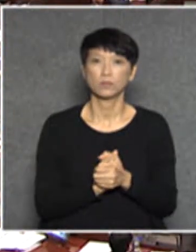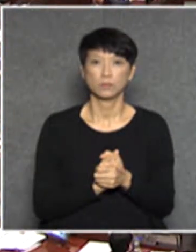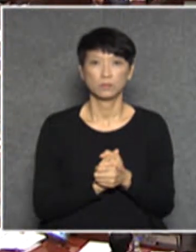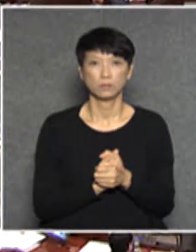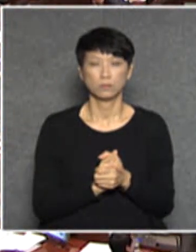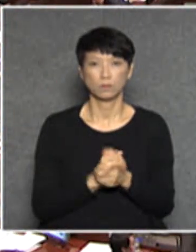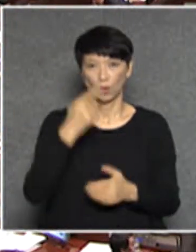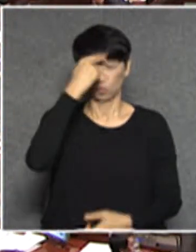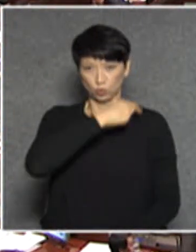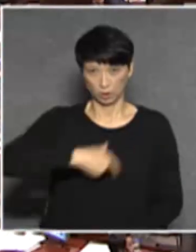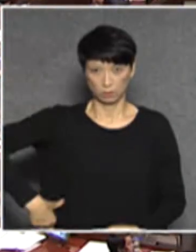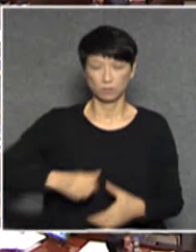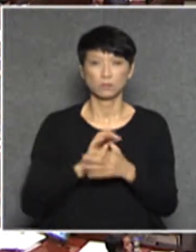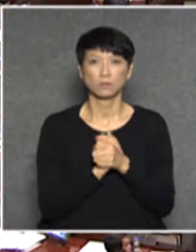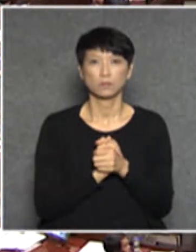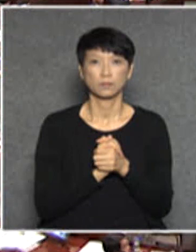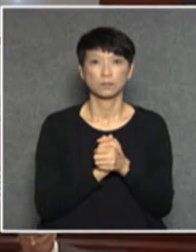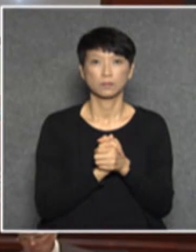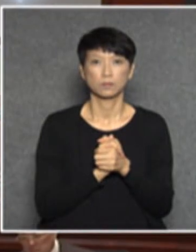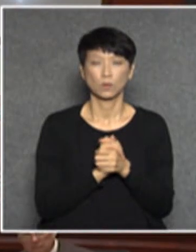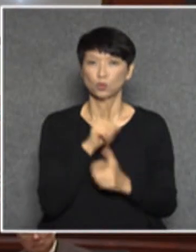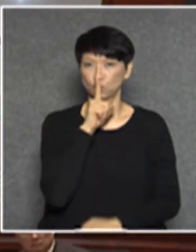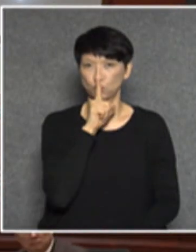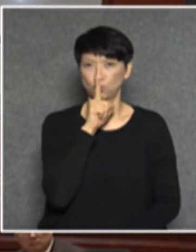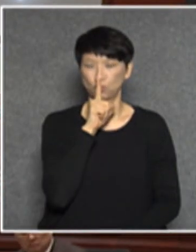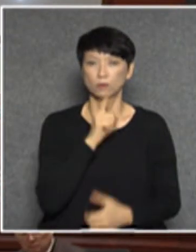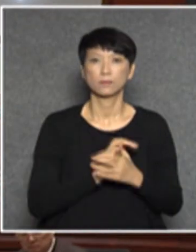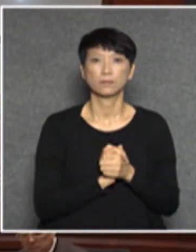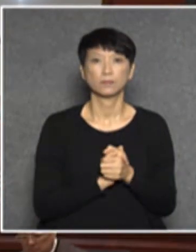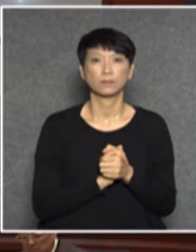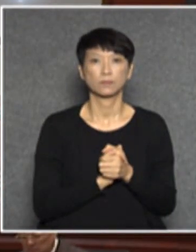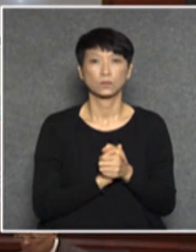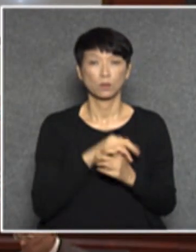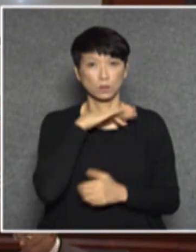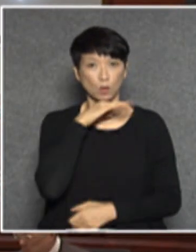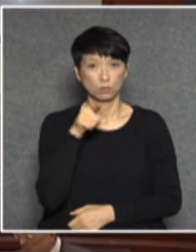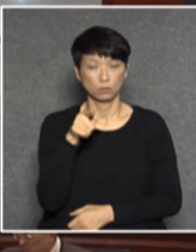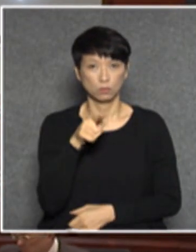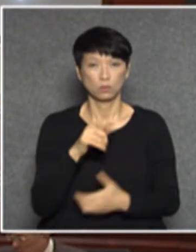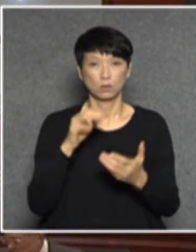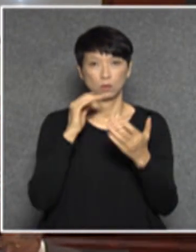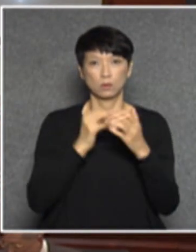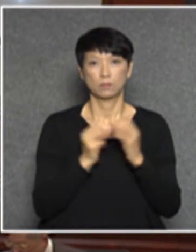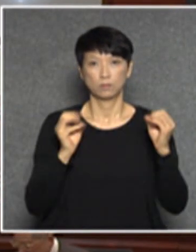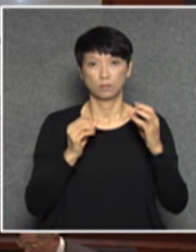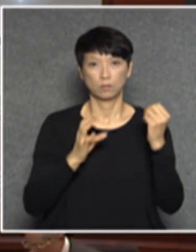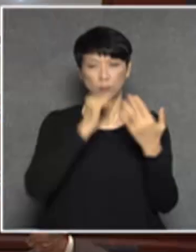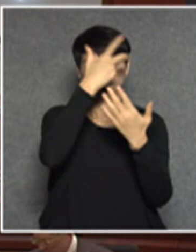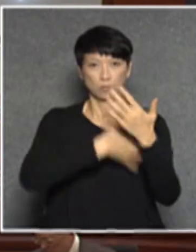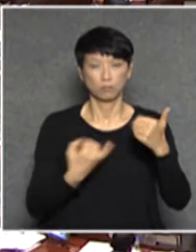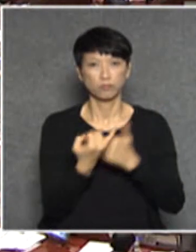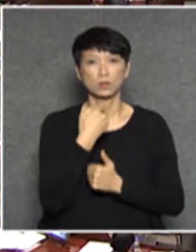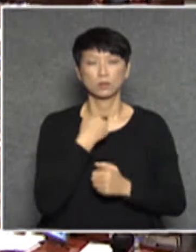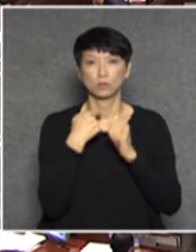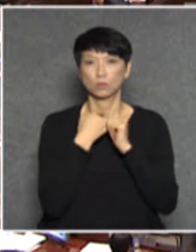梁國雄議員，保持肅靜。如果你違反議事規則咧，我要要求你離開會